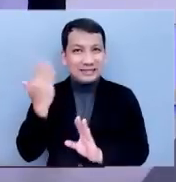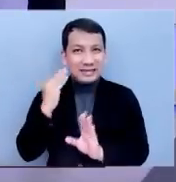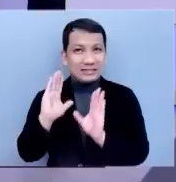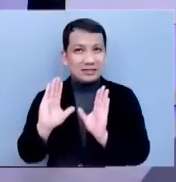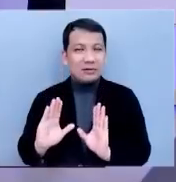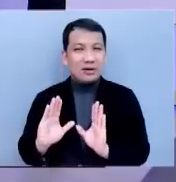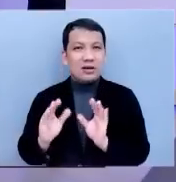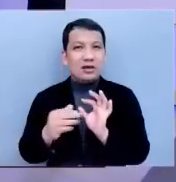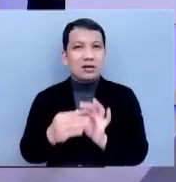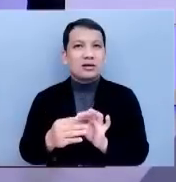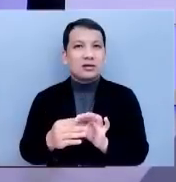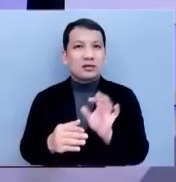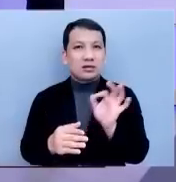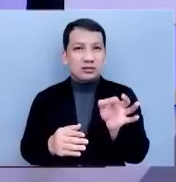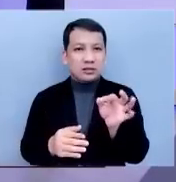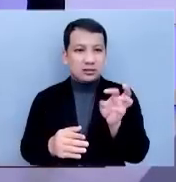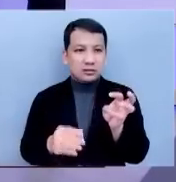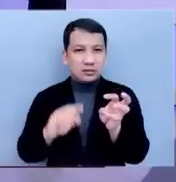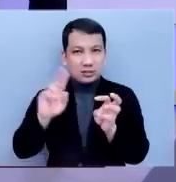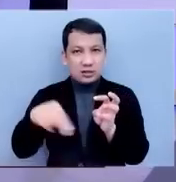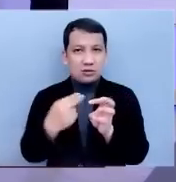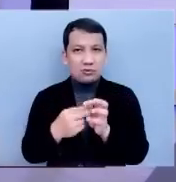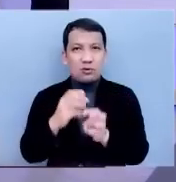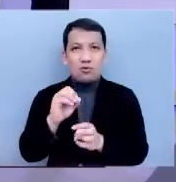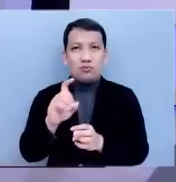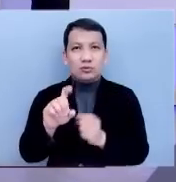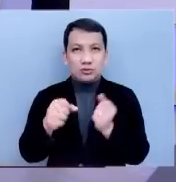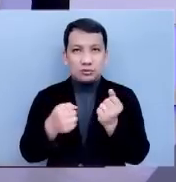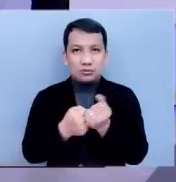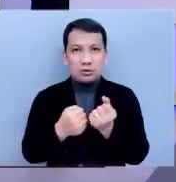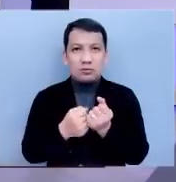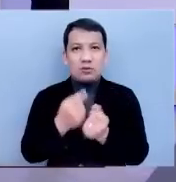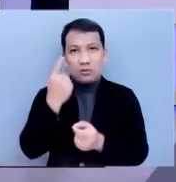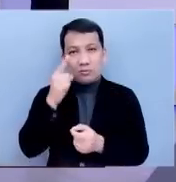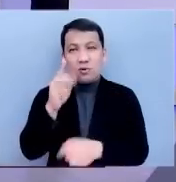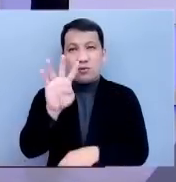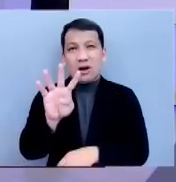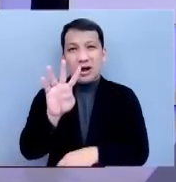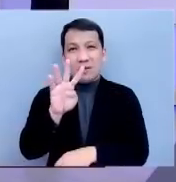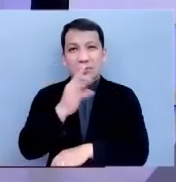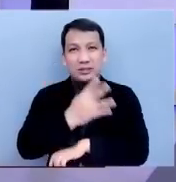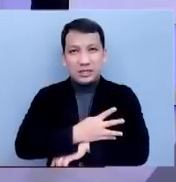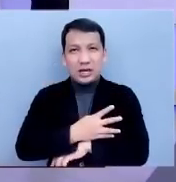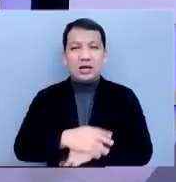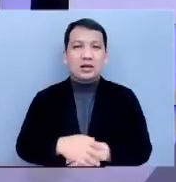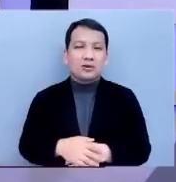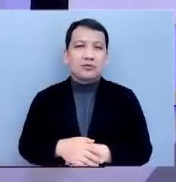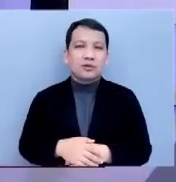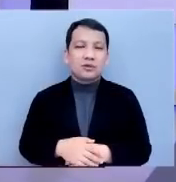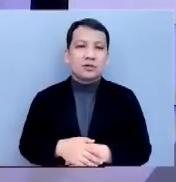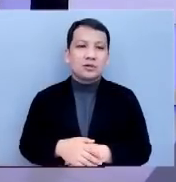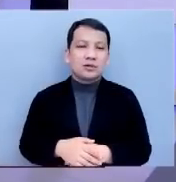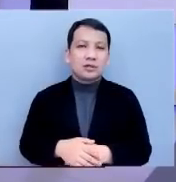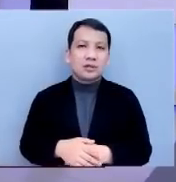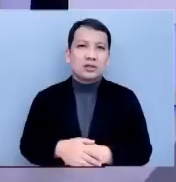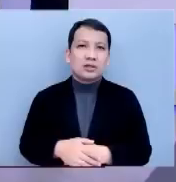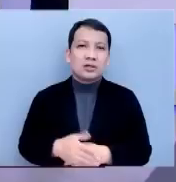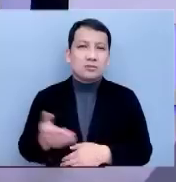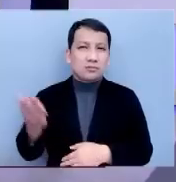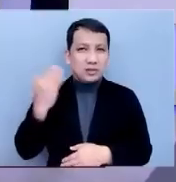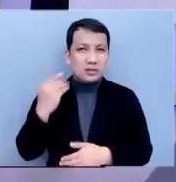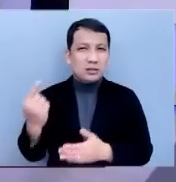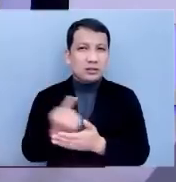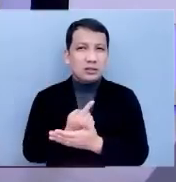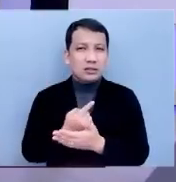siyang 96 hours na oxygen supply, sapat lamang po para sa 4 na araw. Noong linggo pa po